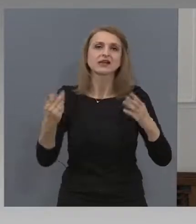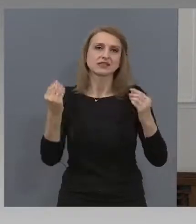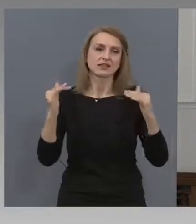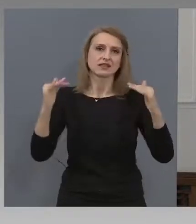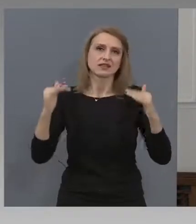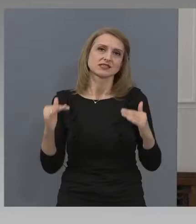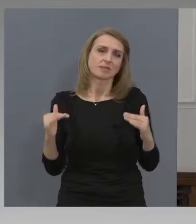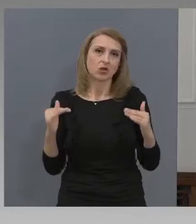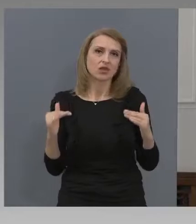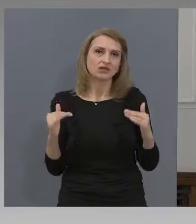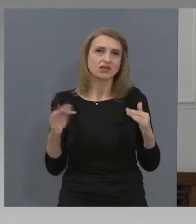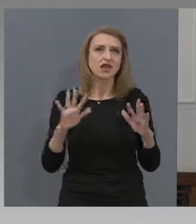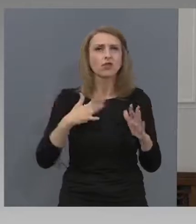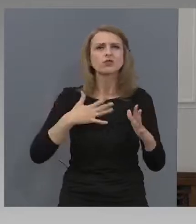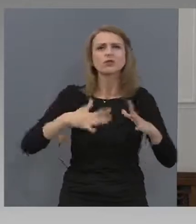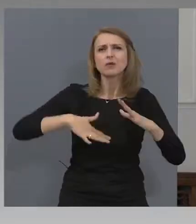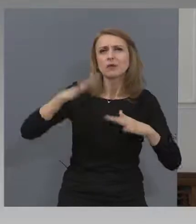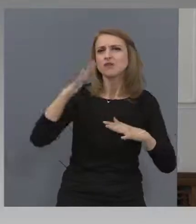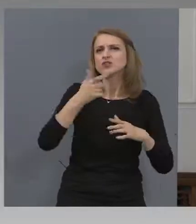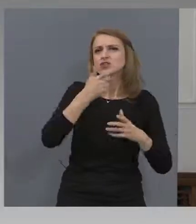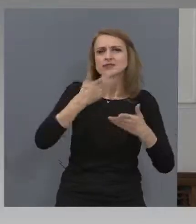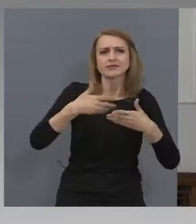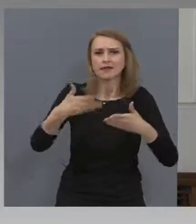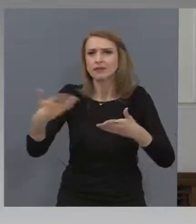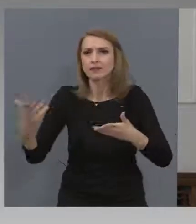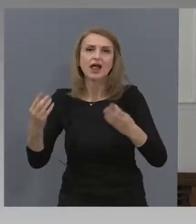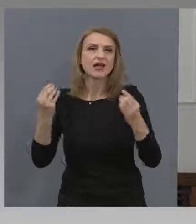за потребителя. Това е моето разбиране.